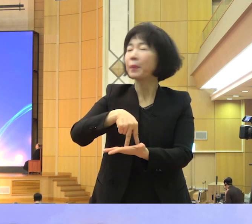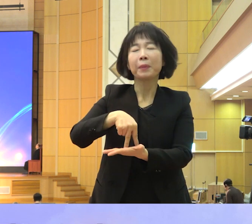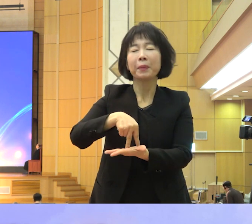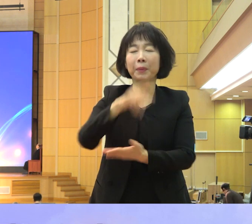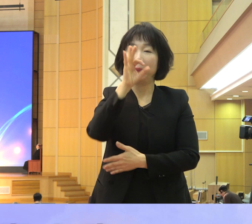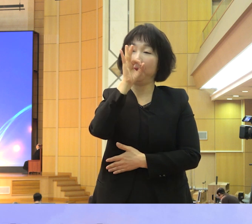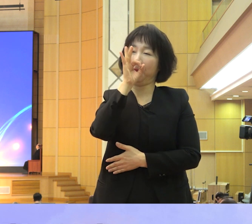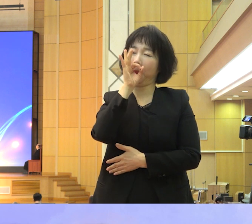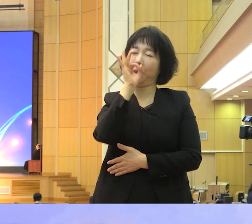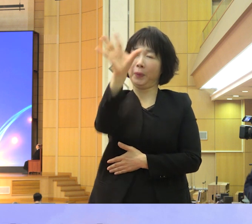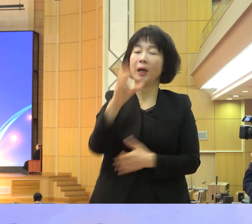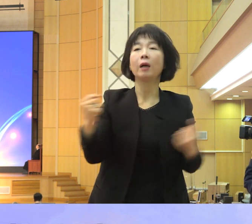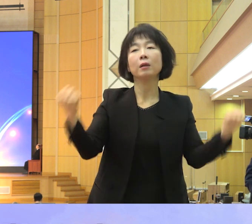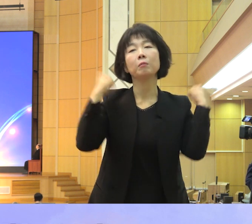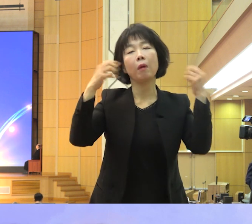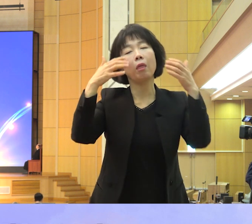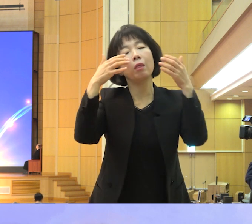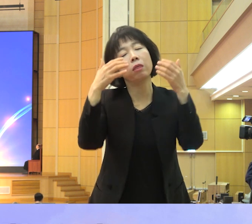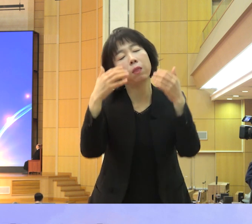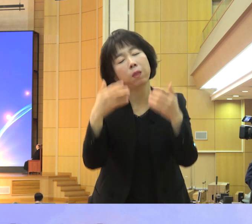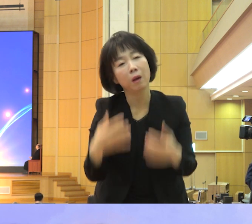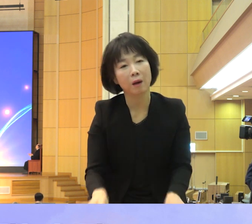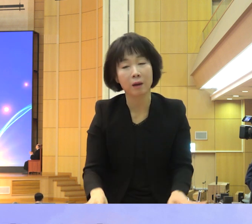못 서리.